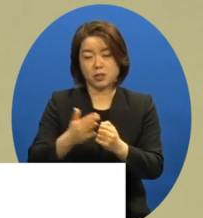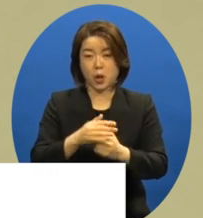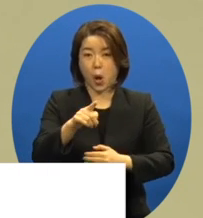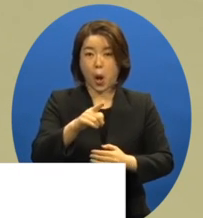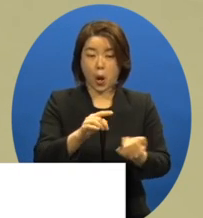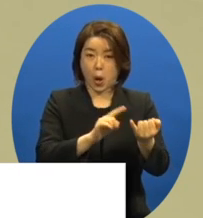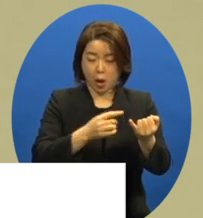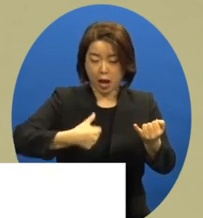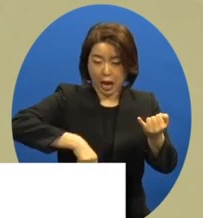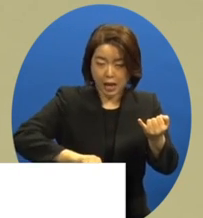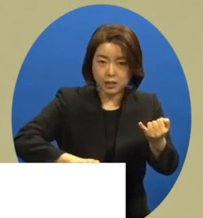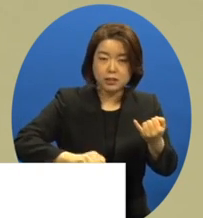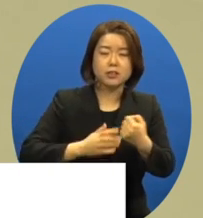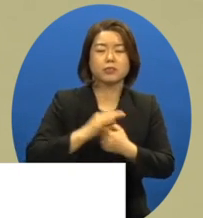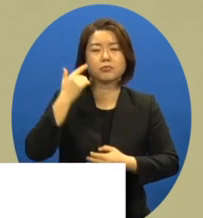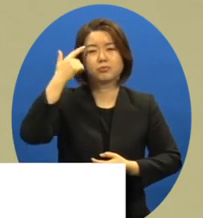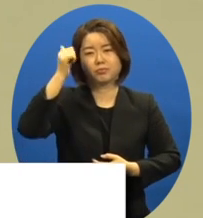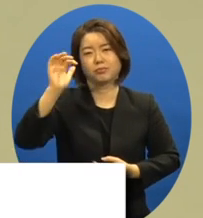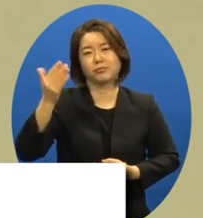되었다고 들었습니다.